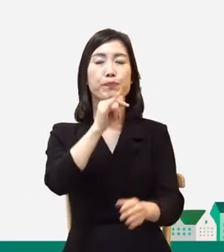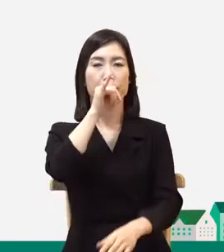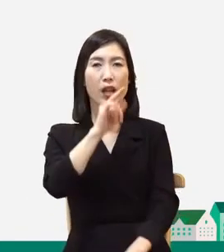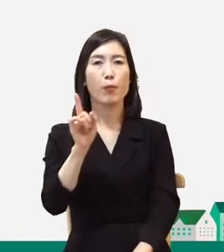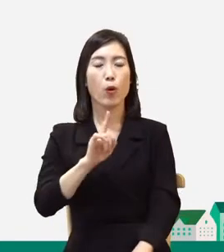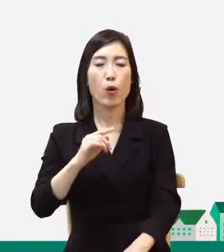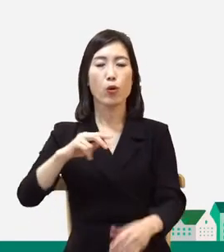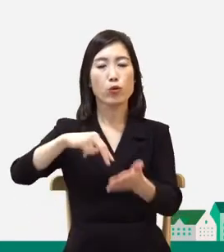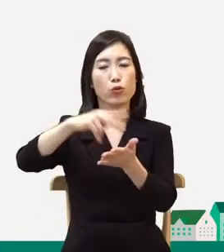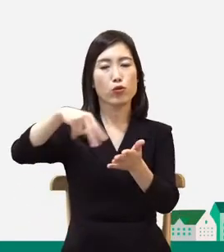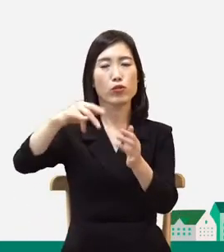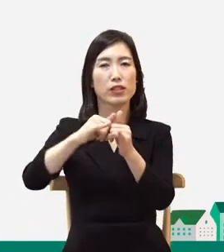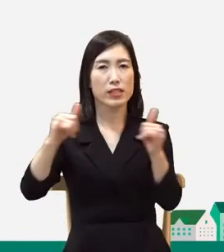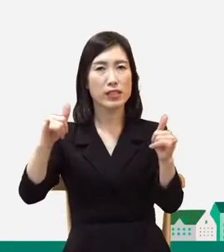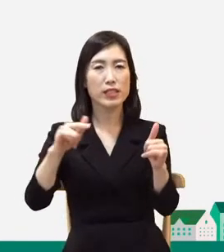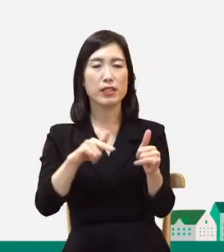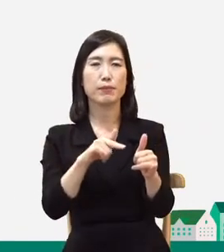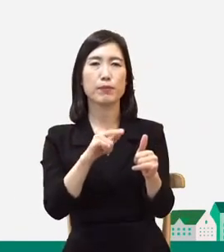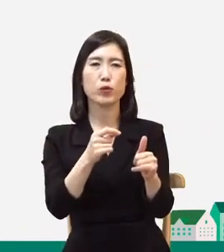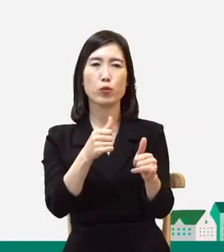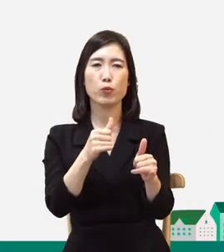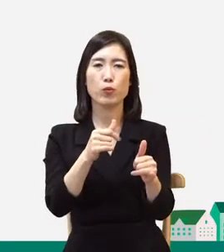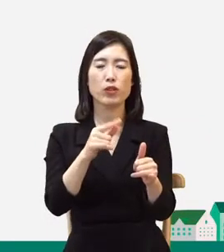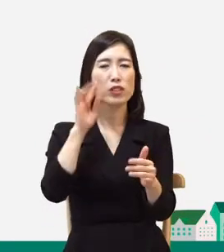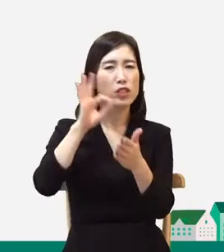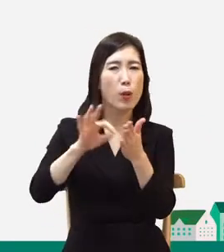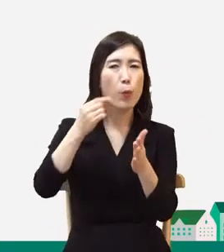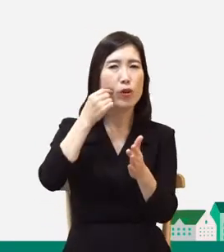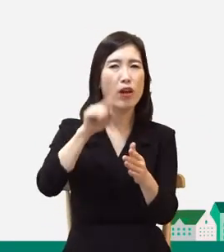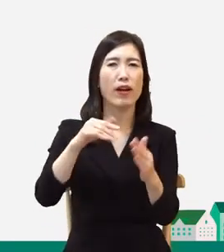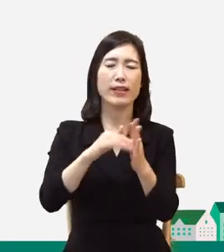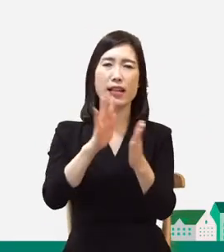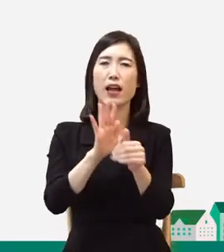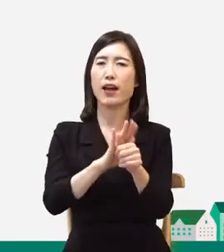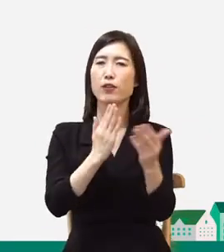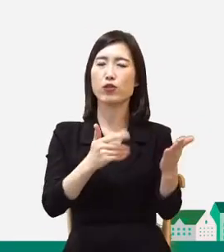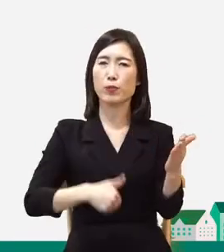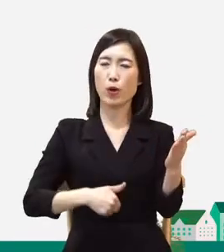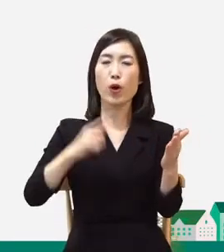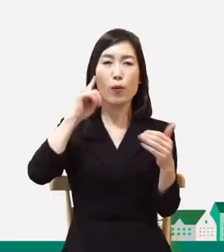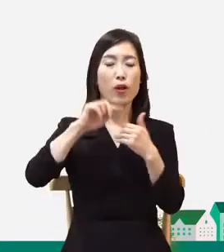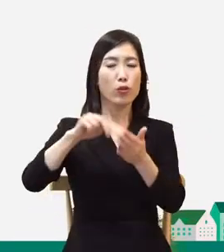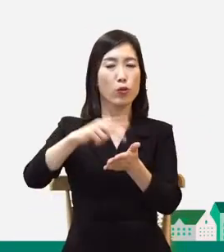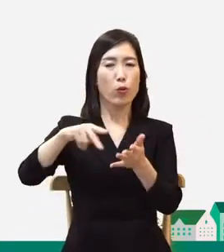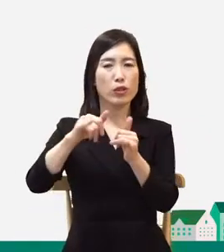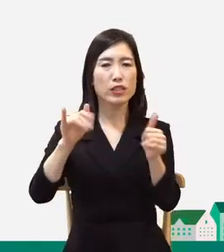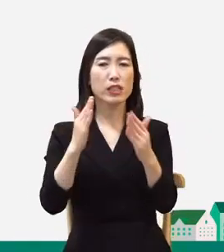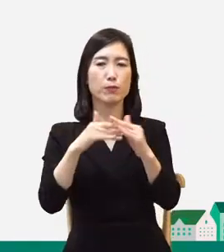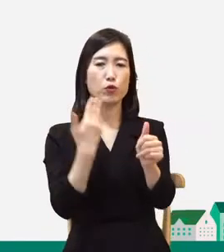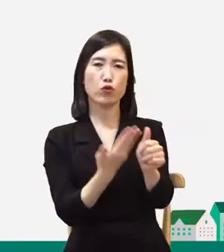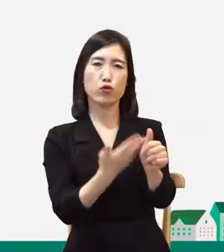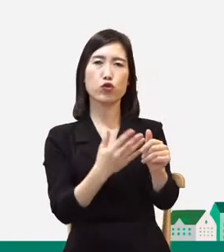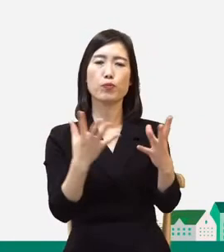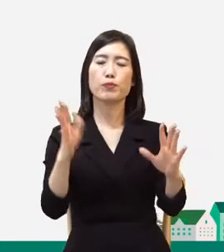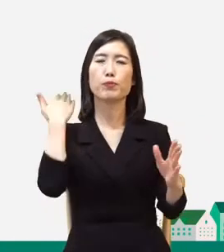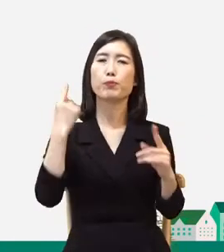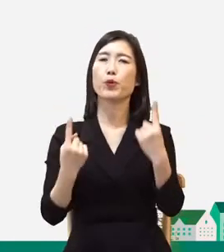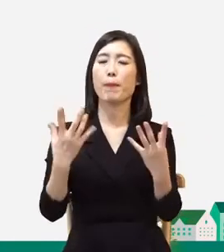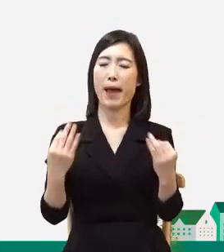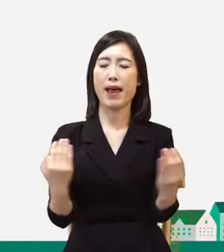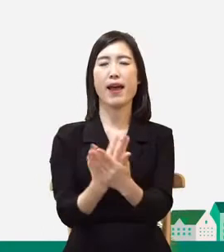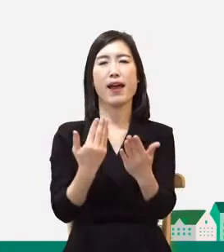노숙인 지원주택 제도의 사각지대 개선 필요. 노숙인 지원주택은 질적으로 발전을 했으나 현장에서 일을